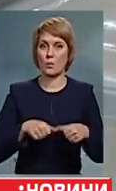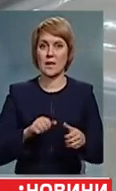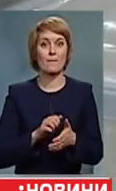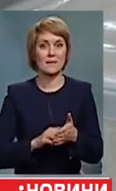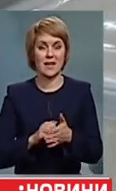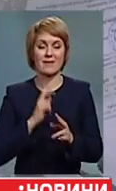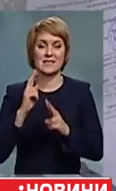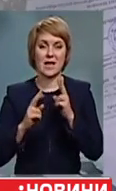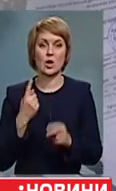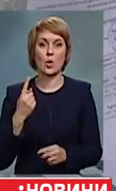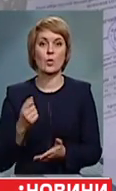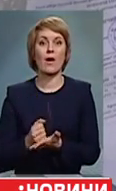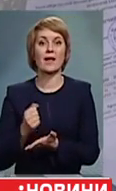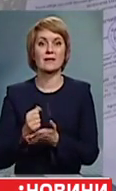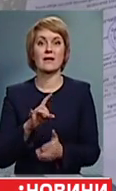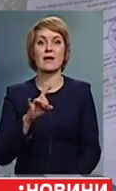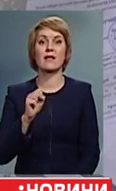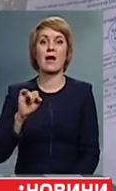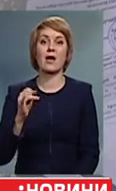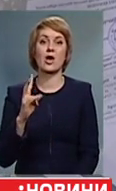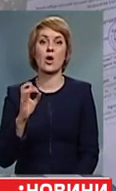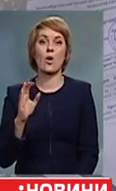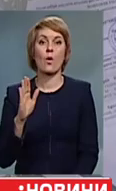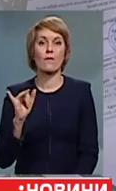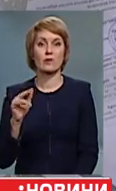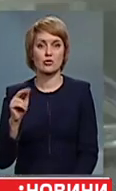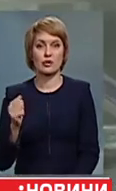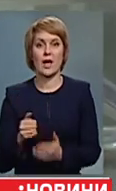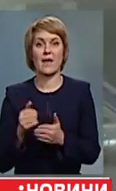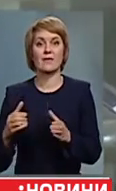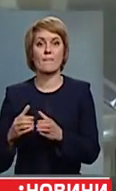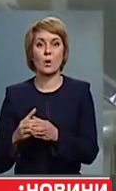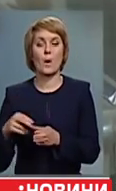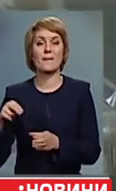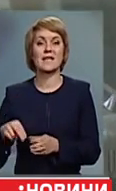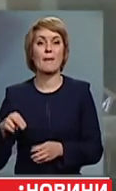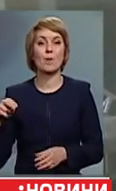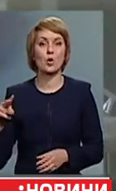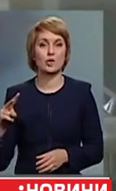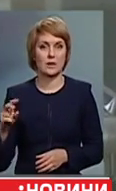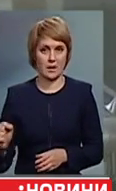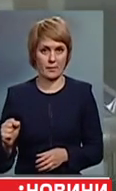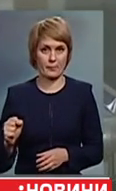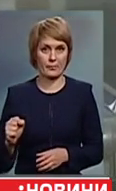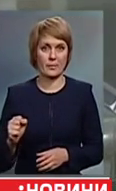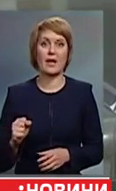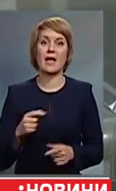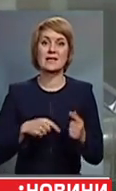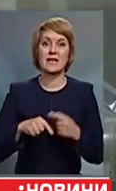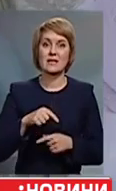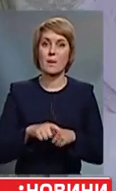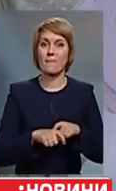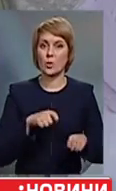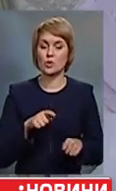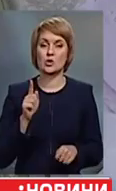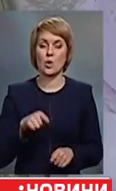скарги одного з кандидатів – Андрія Райковича від блоку Петра Порошенка, повідомили у громадській мережі «Опора». Серед